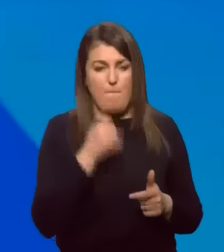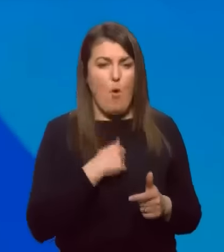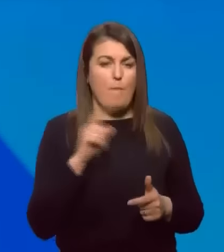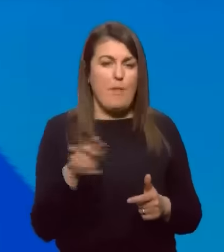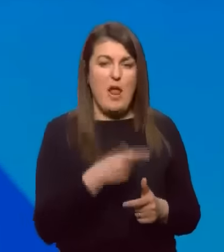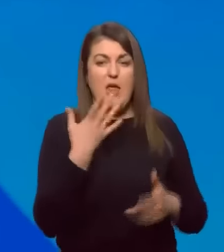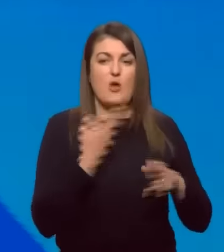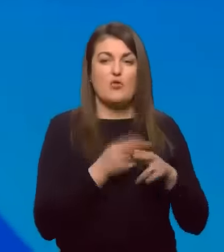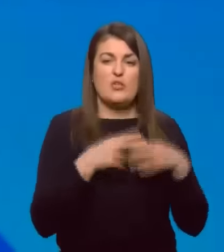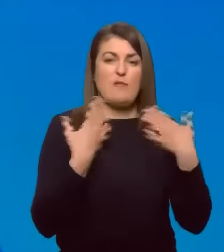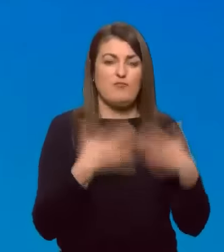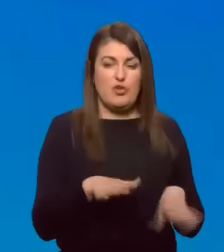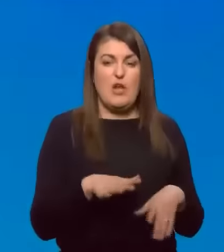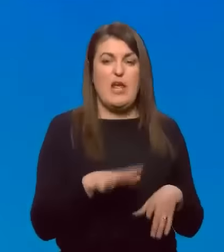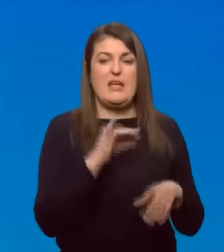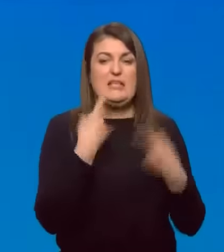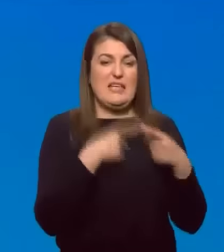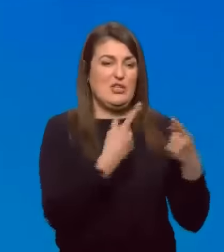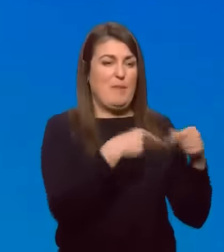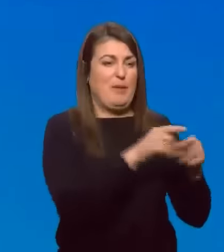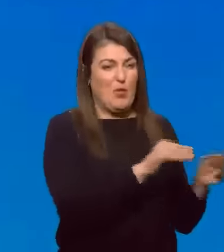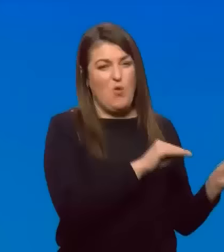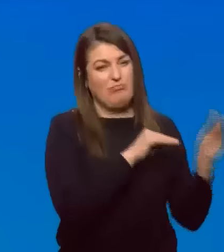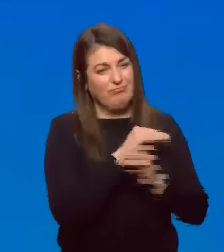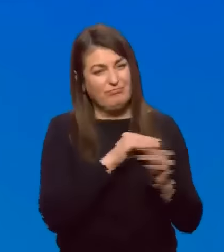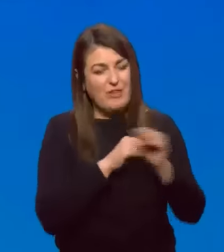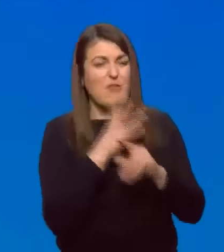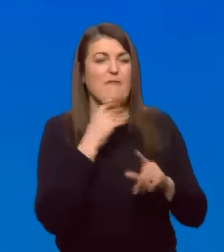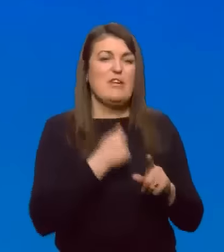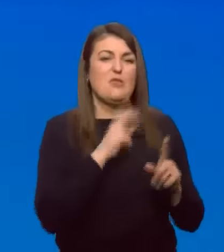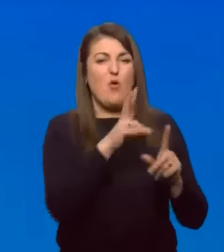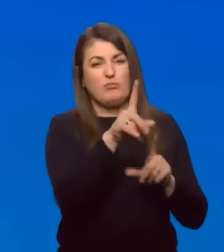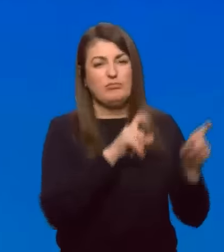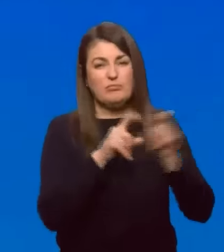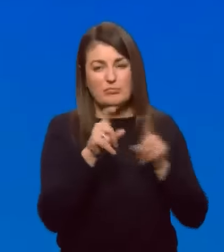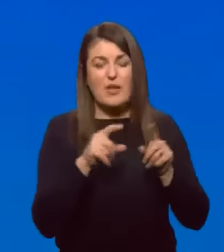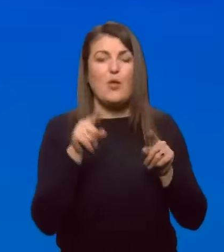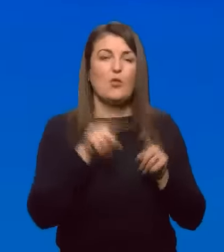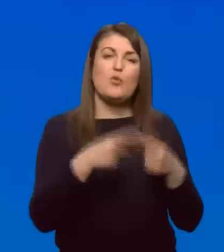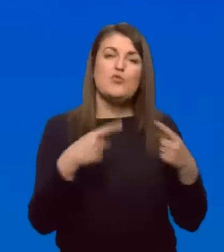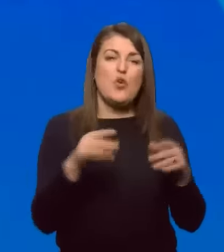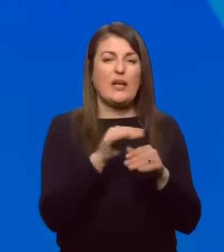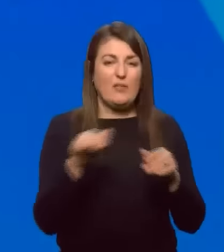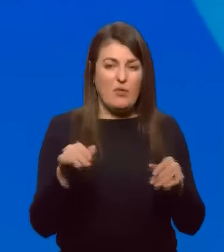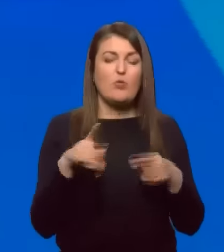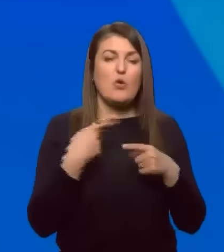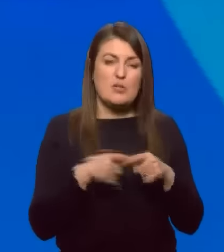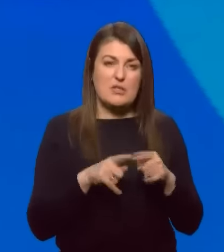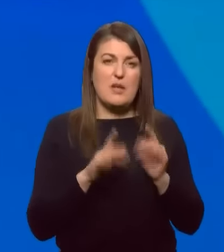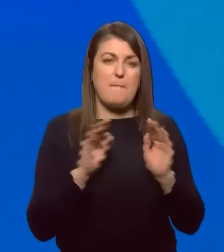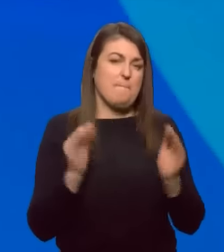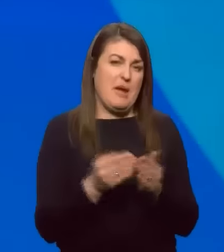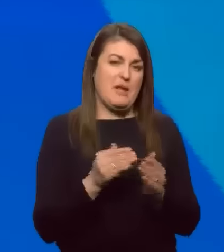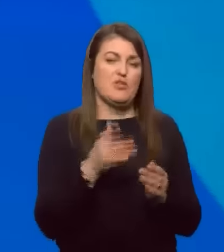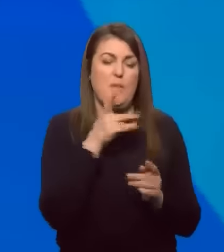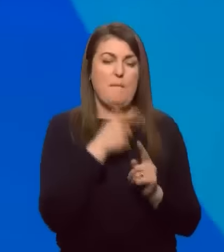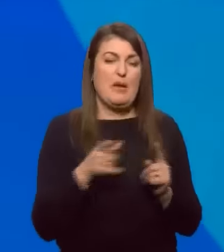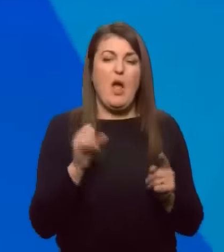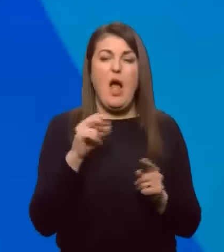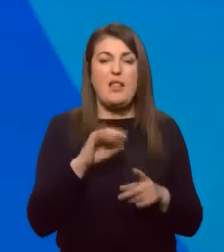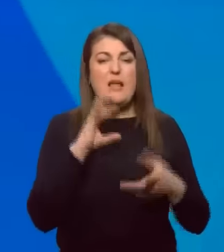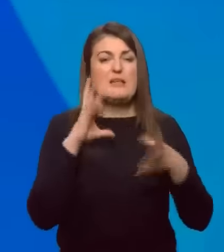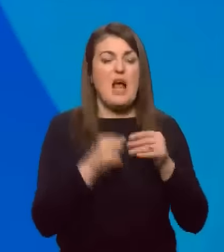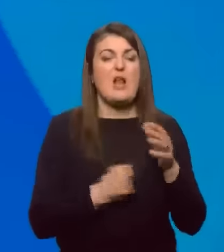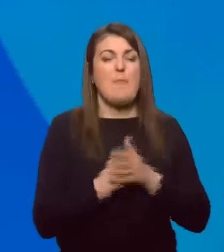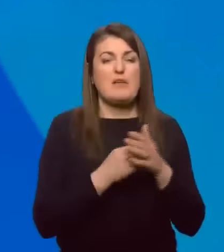мобілізованого. Якщо це вже з інших підрозділів чи з військових того чи іншого рівня, то це менший період. Але